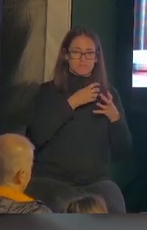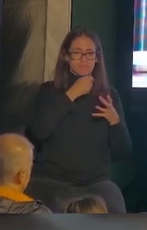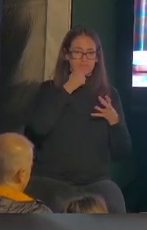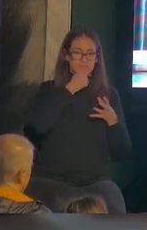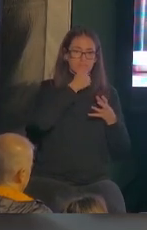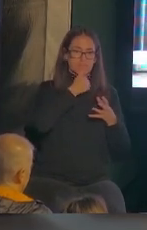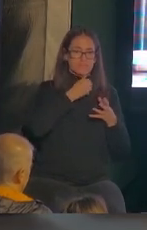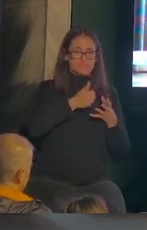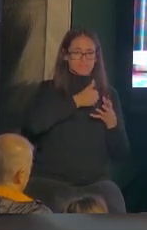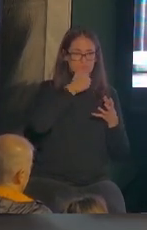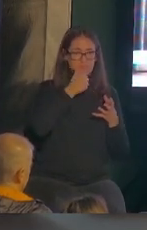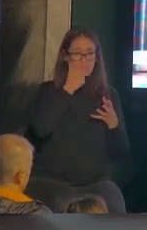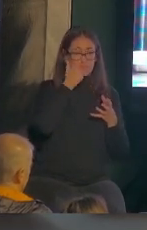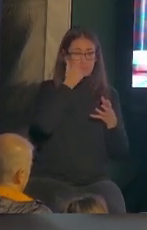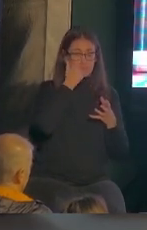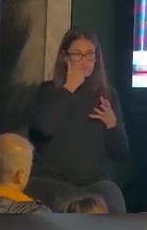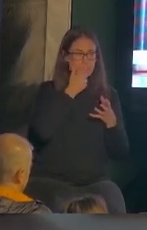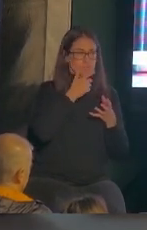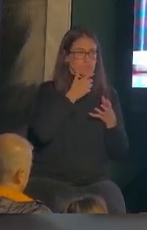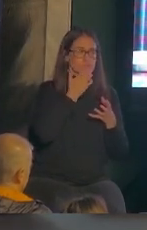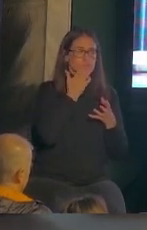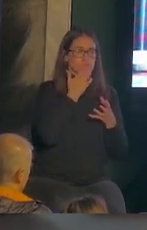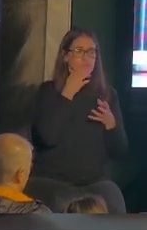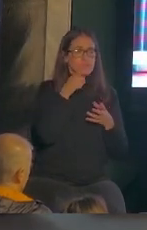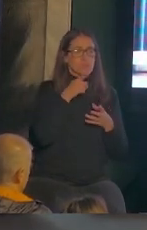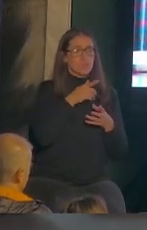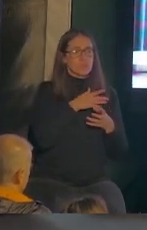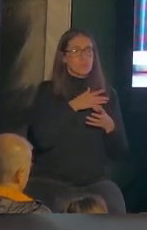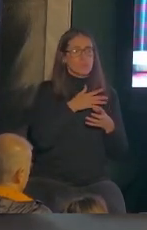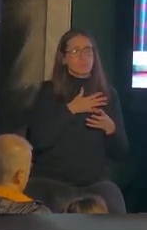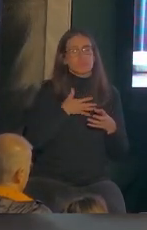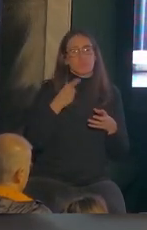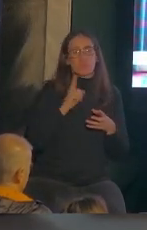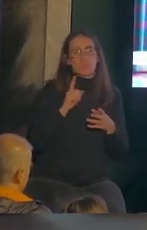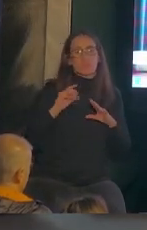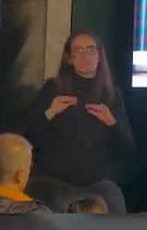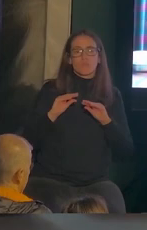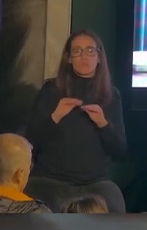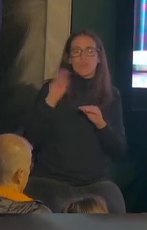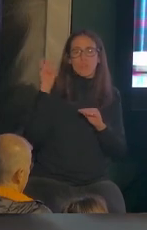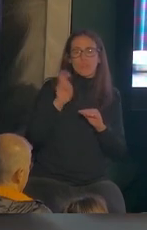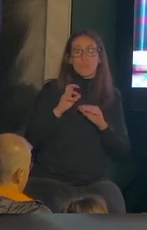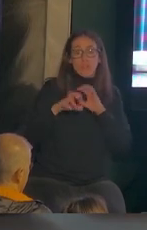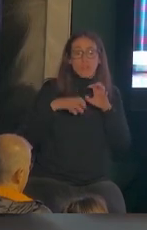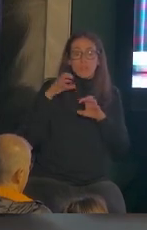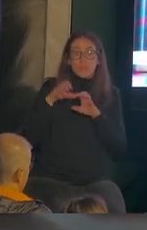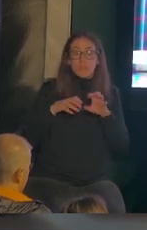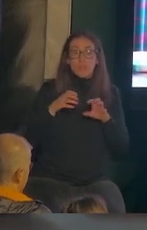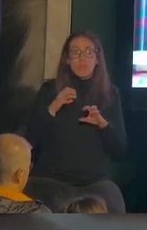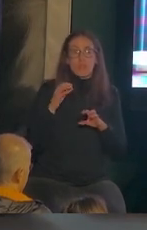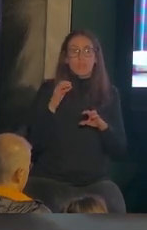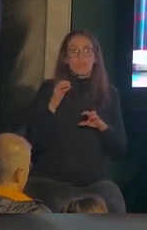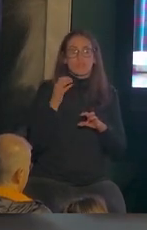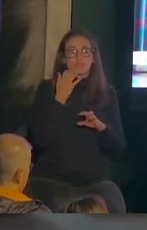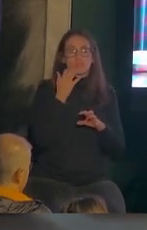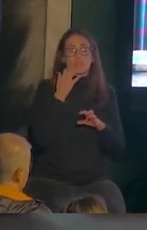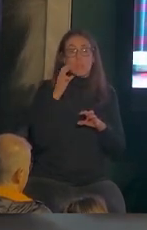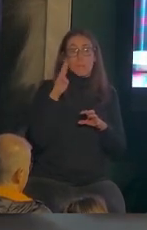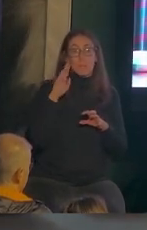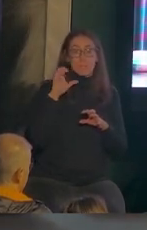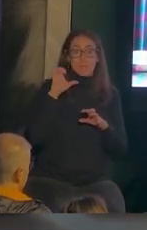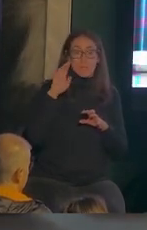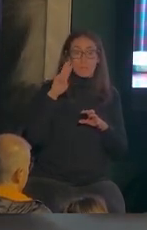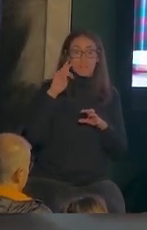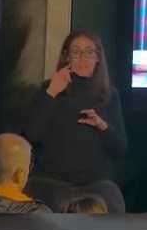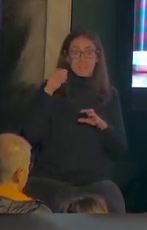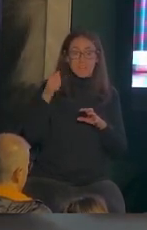de gelatina, però si no vull utilitzar una part animal, o en realitat és molt fàcil. La pectina l'obtenim